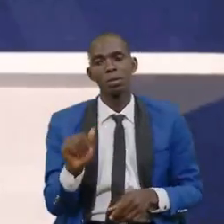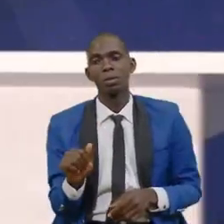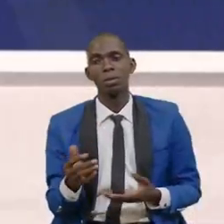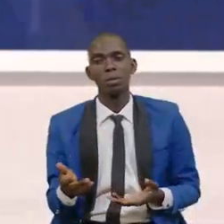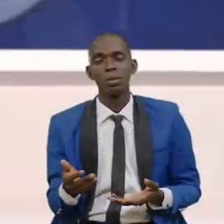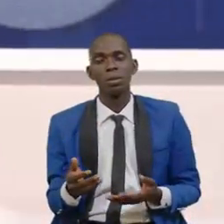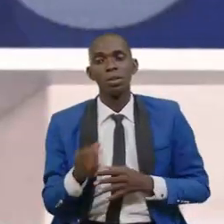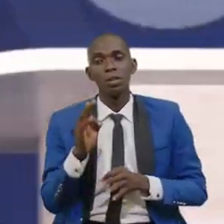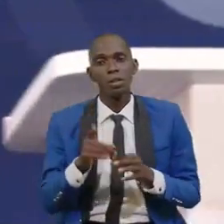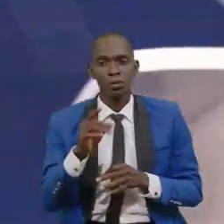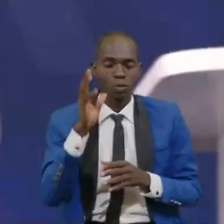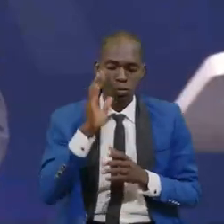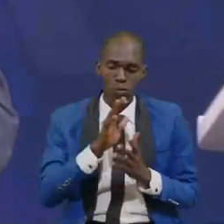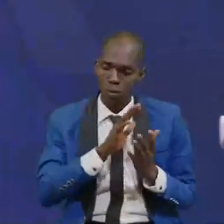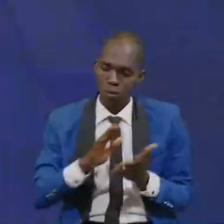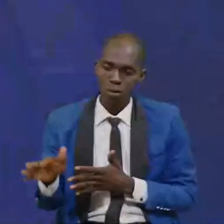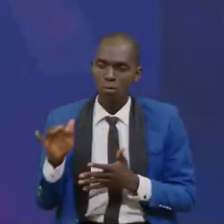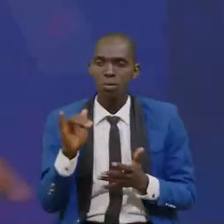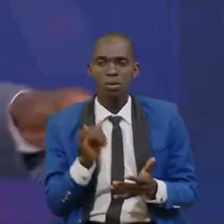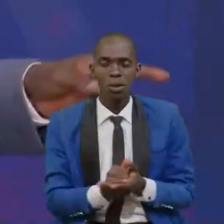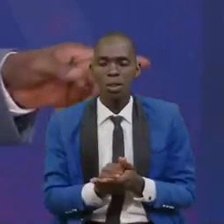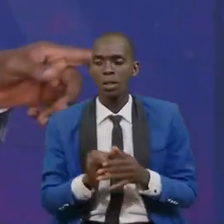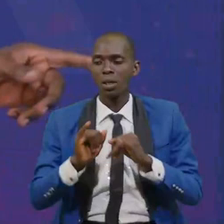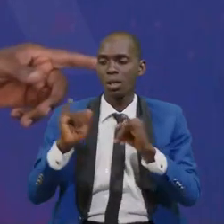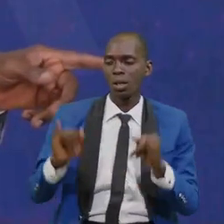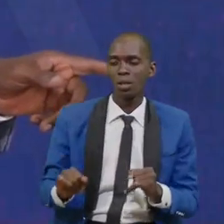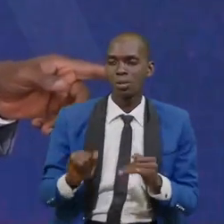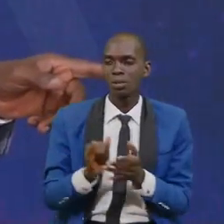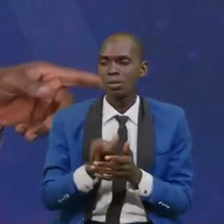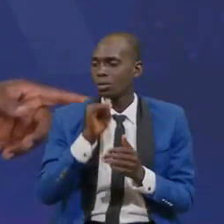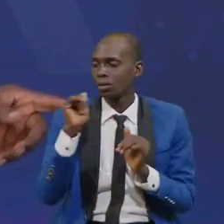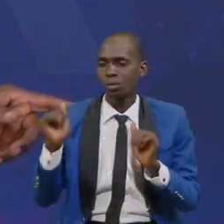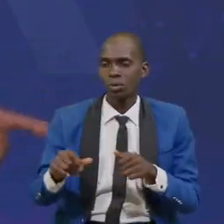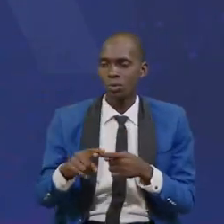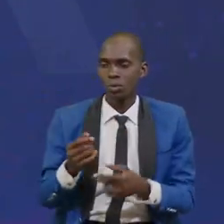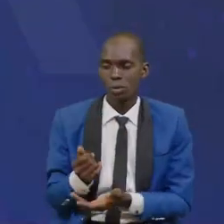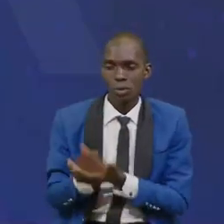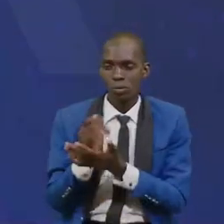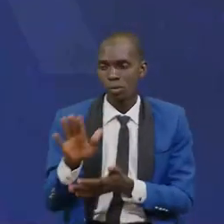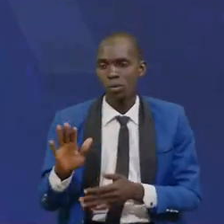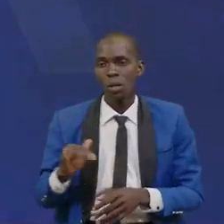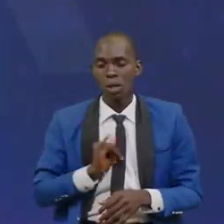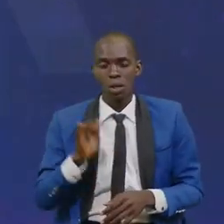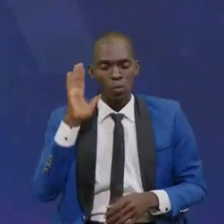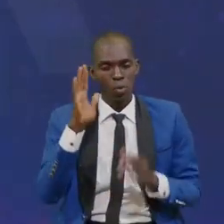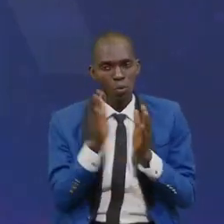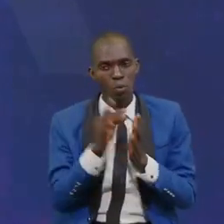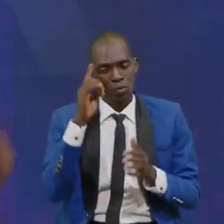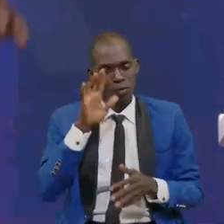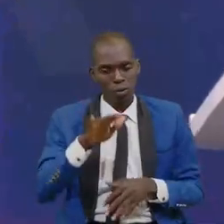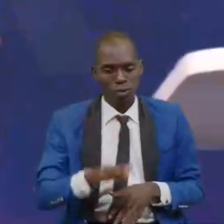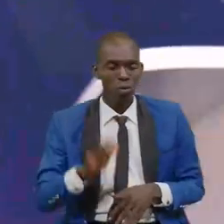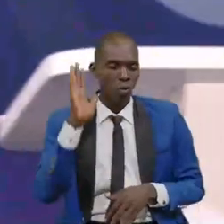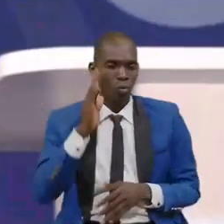Si tu peux abandonner ce Dieu qui n'est pas un Dieu, je vais prier pour ton enfant et l'enfant va se lever.